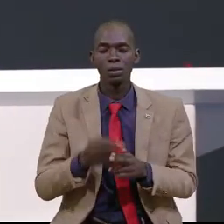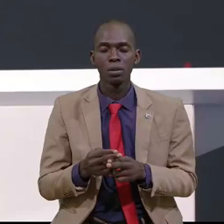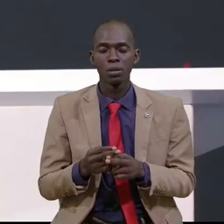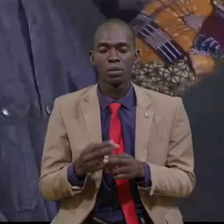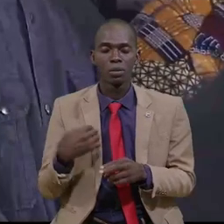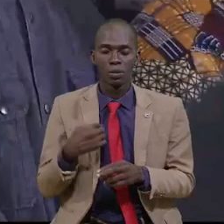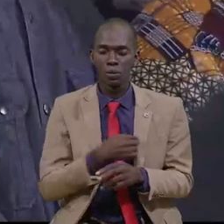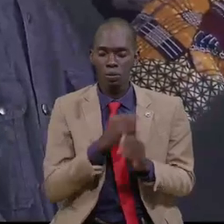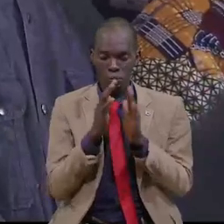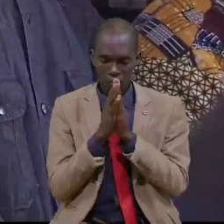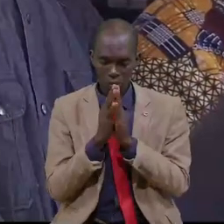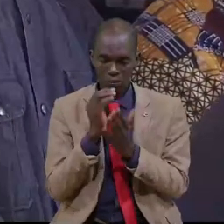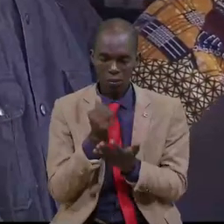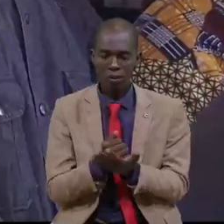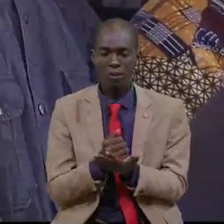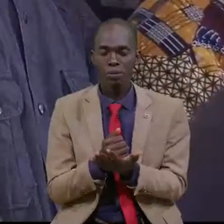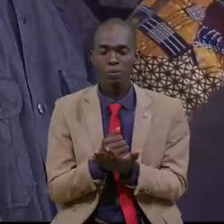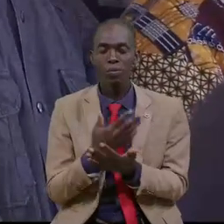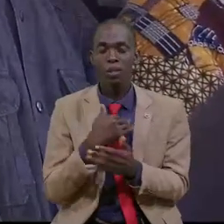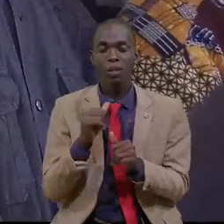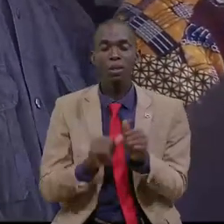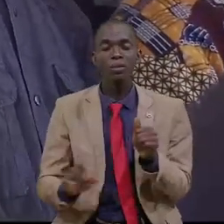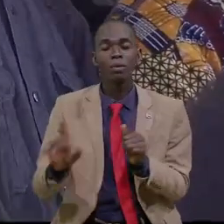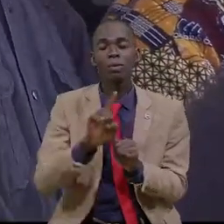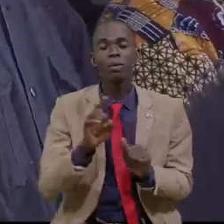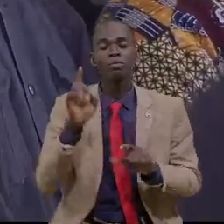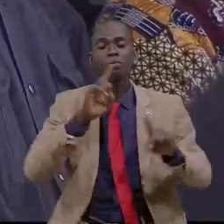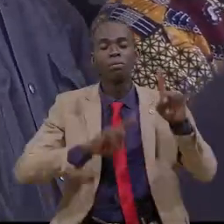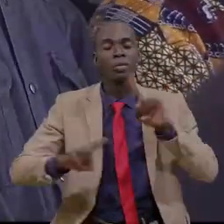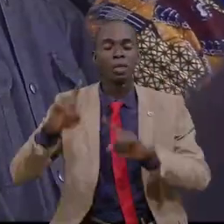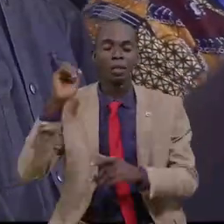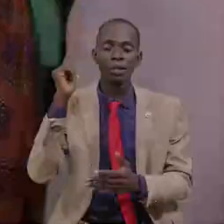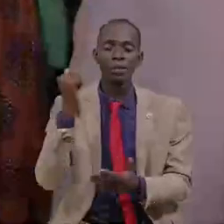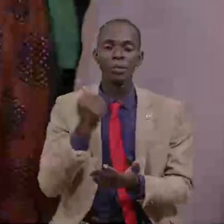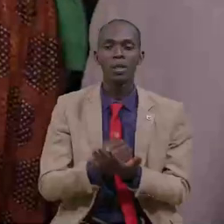Jésus, nous prions. Et tout le monde crie.